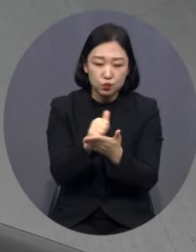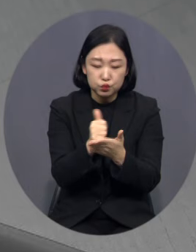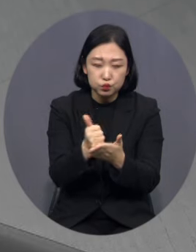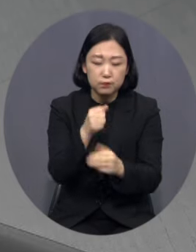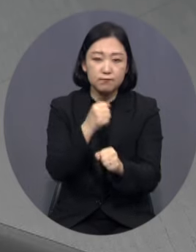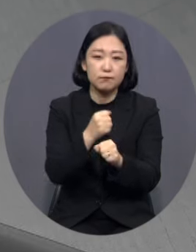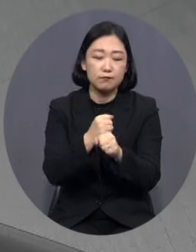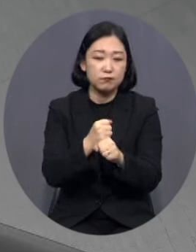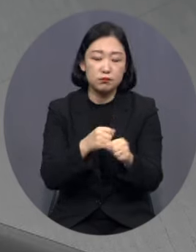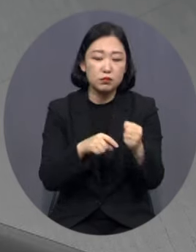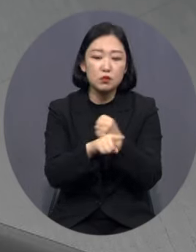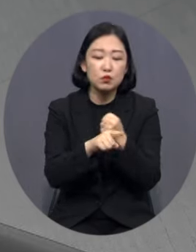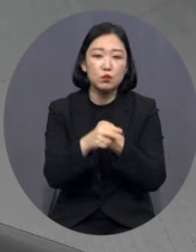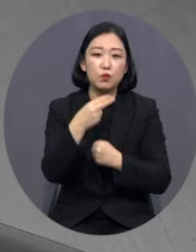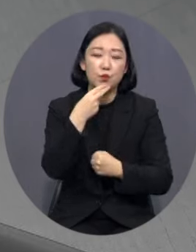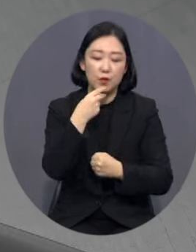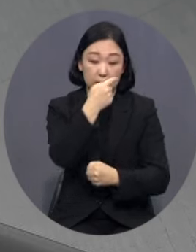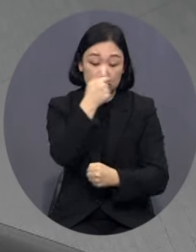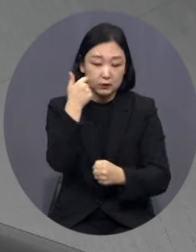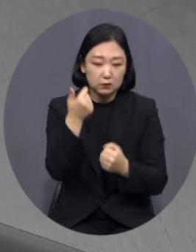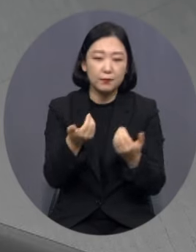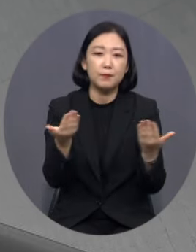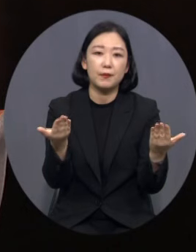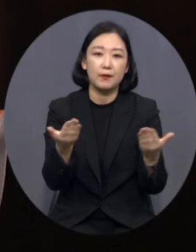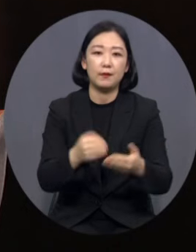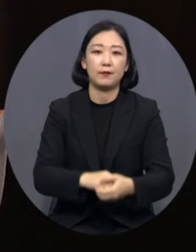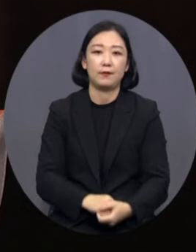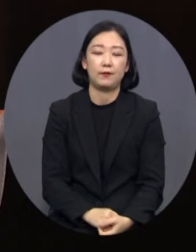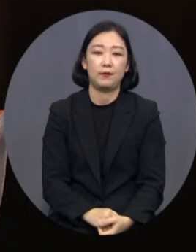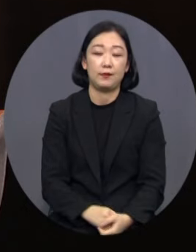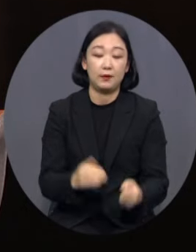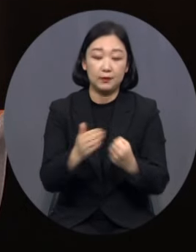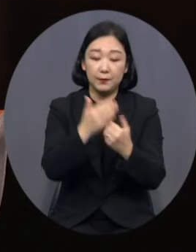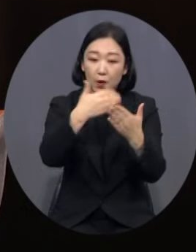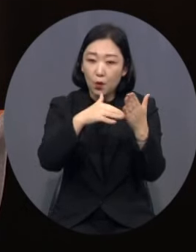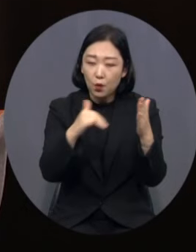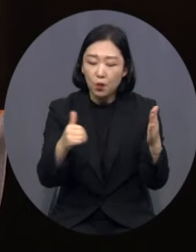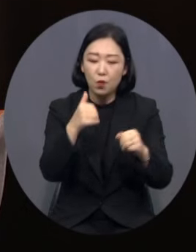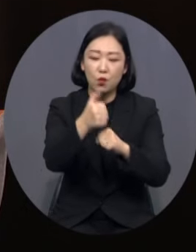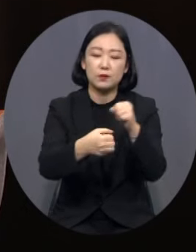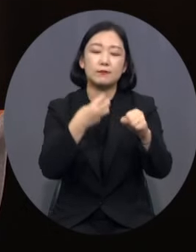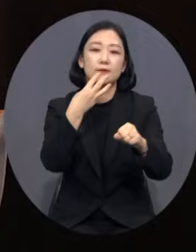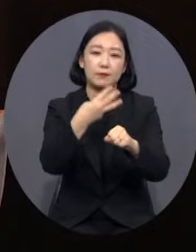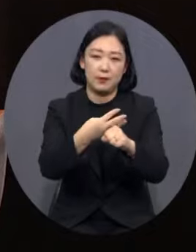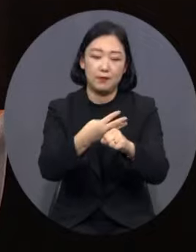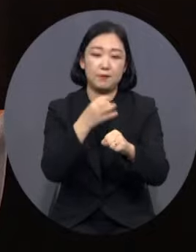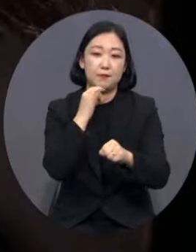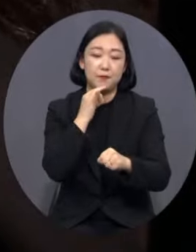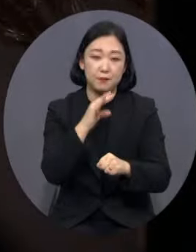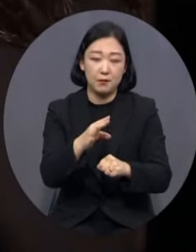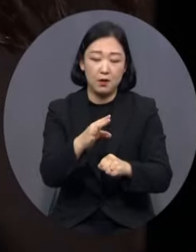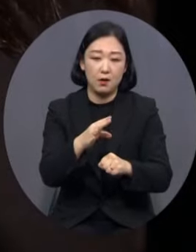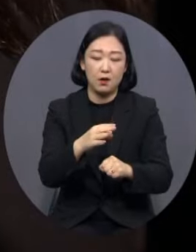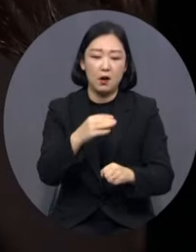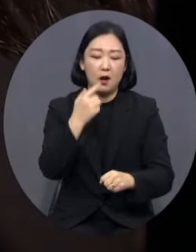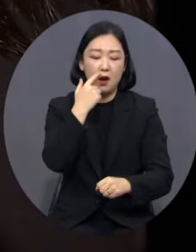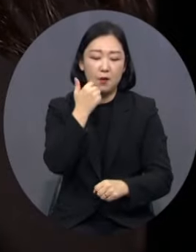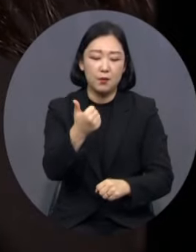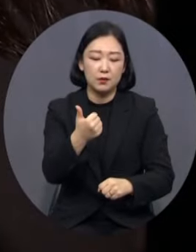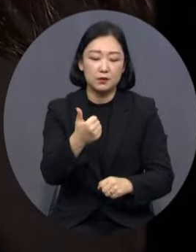입증할 만한 증거도 없다고 판단했습니다 유가족들은 53년 만에 아버지의 한 매친 짐을